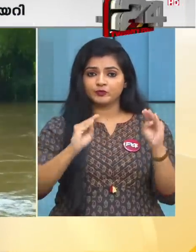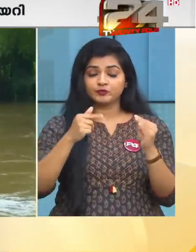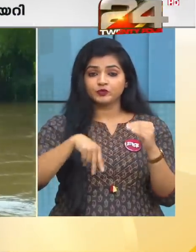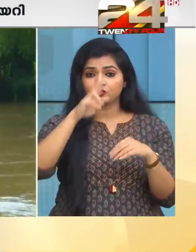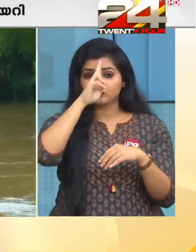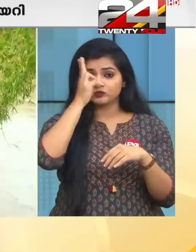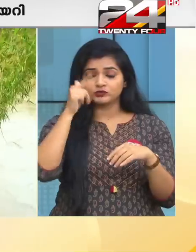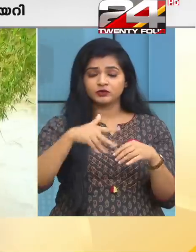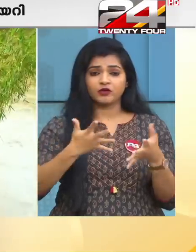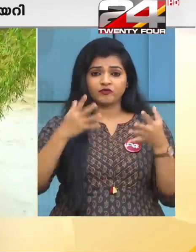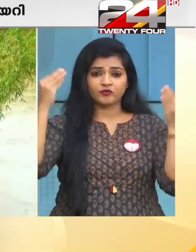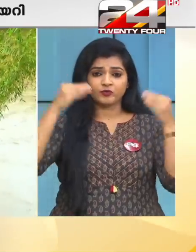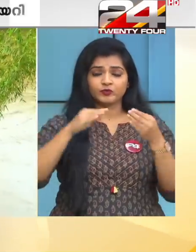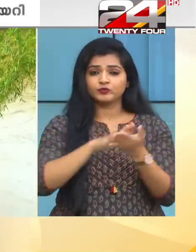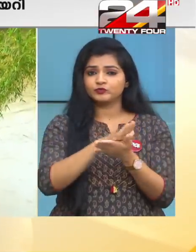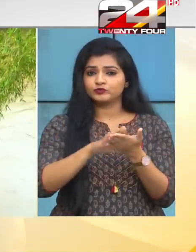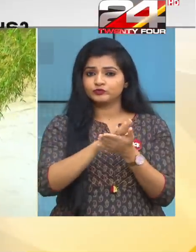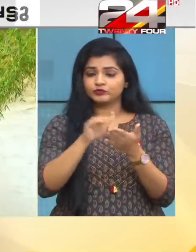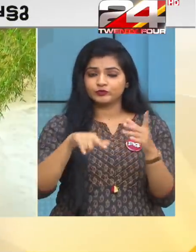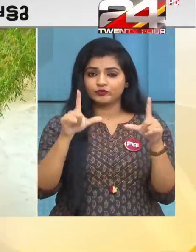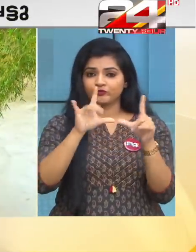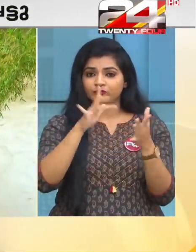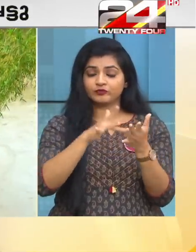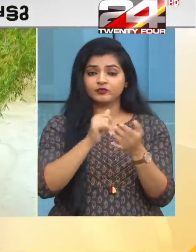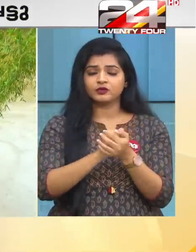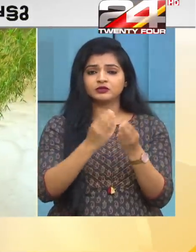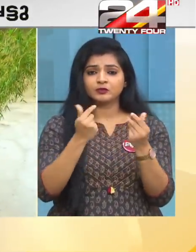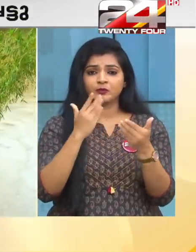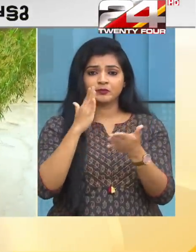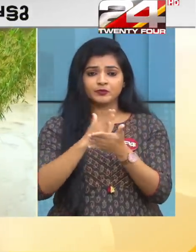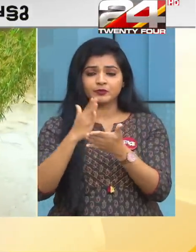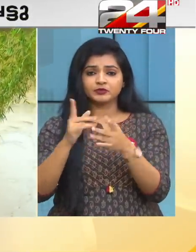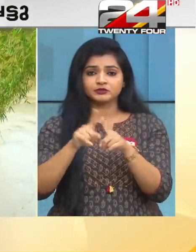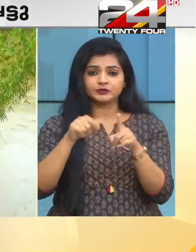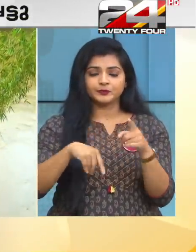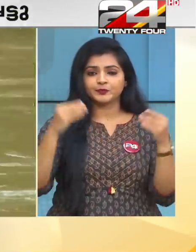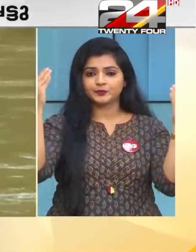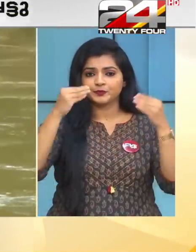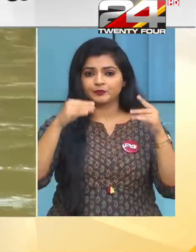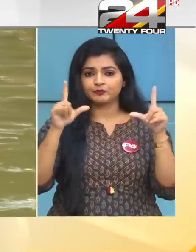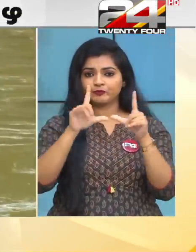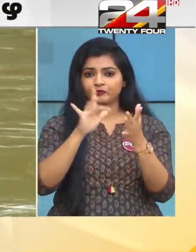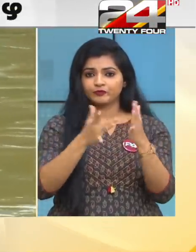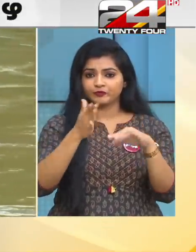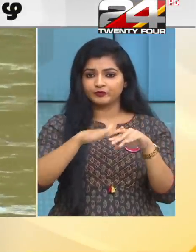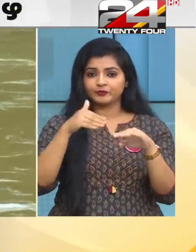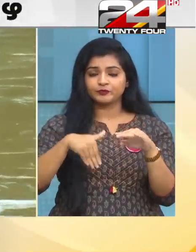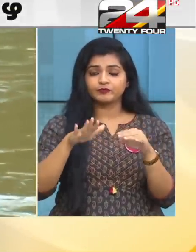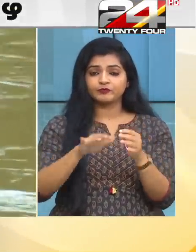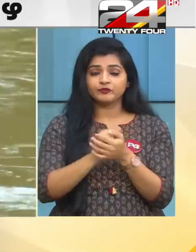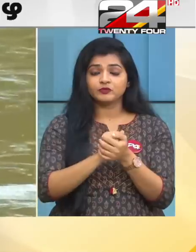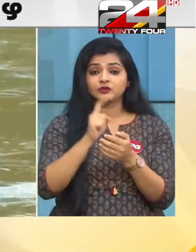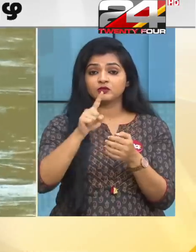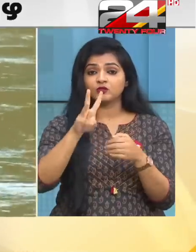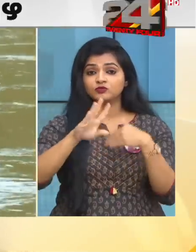ശേഷം കാര്യമായ രീതിയിൽ ശക്തമായ മഴ ഉണ്ടായിരുന്നില്ല. ഇടവിട്ട് അതിശക്തമായ മഴയാണ് വയനാട്ടിൽ പെയ്തുകൊണ്ടിരിക്കുന്നത്.